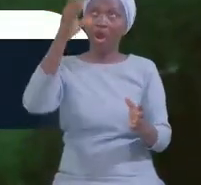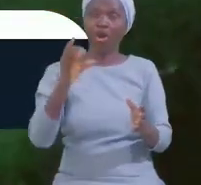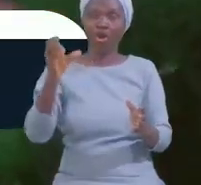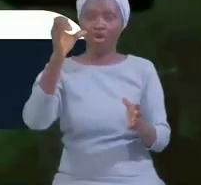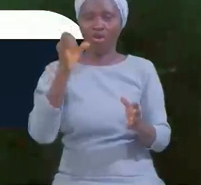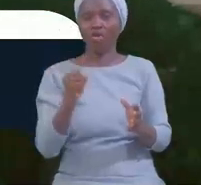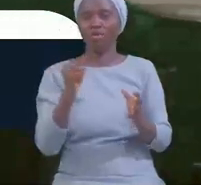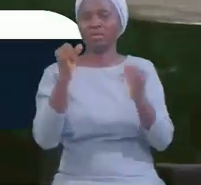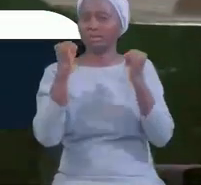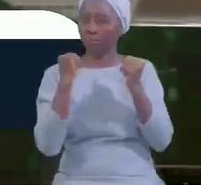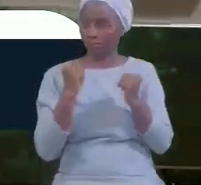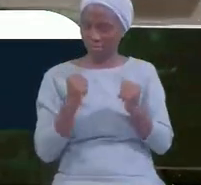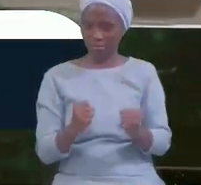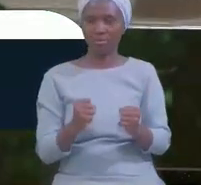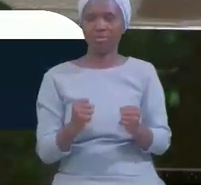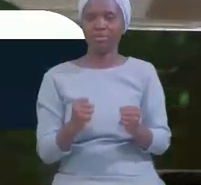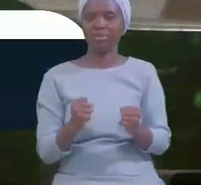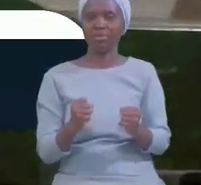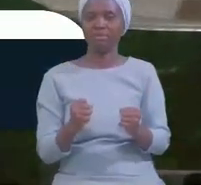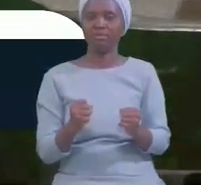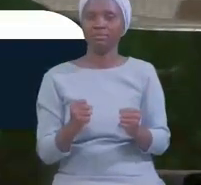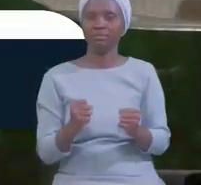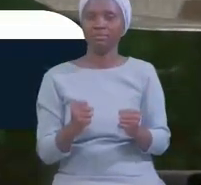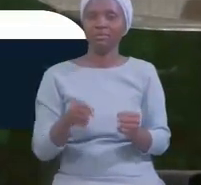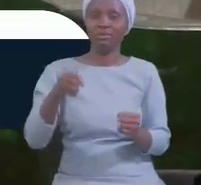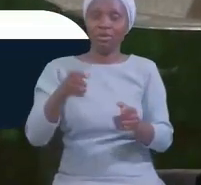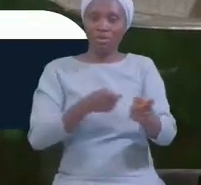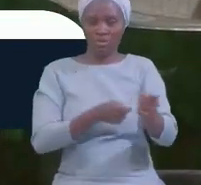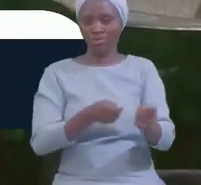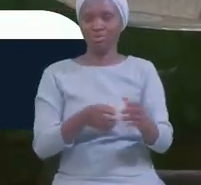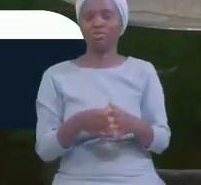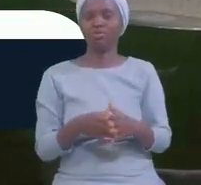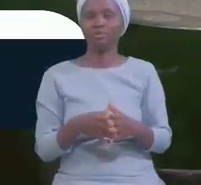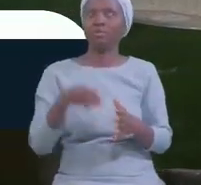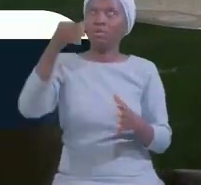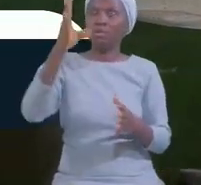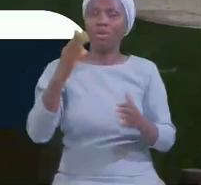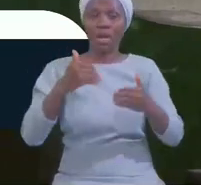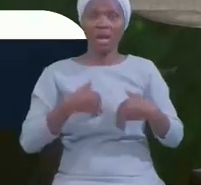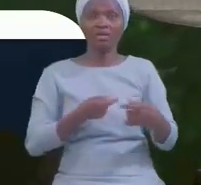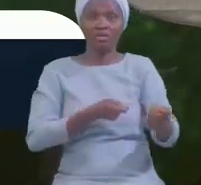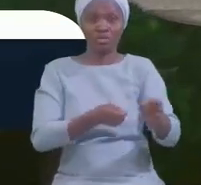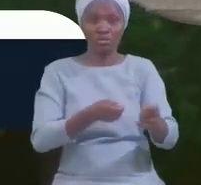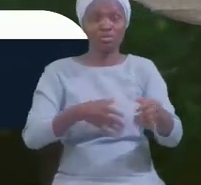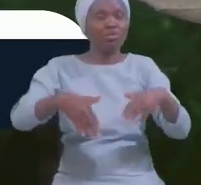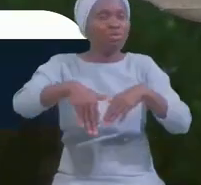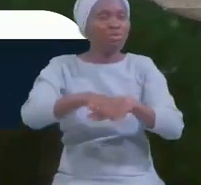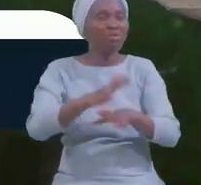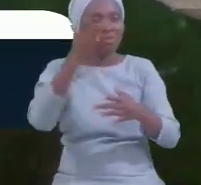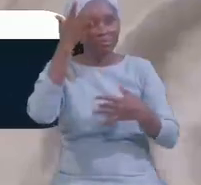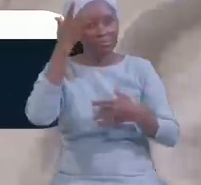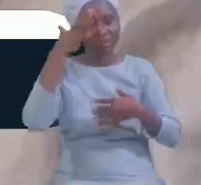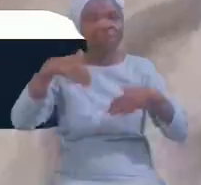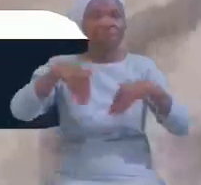Dieu a la prééminence sur les maladies, sur les pouvoirs maléfiques, sur tous